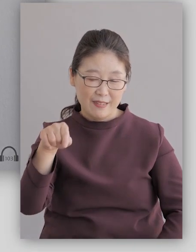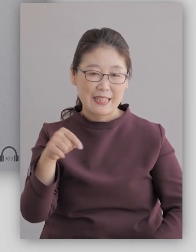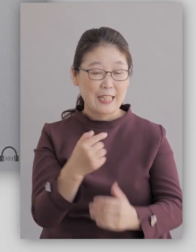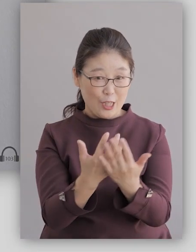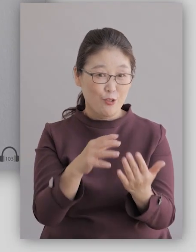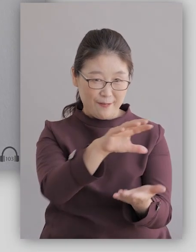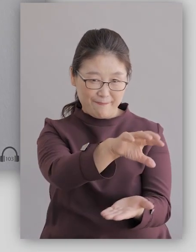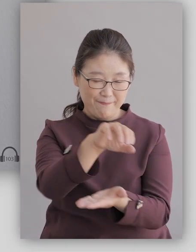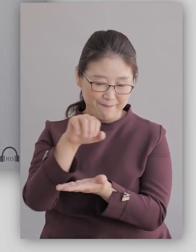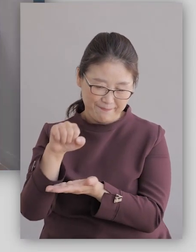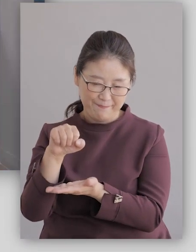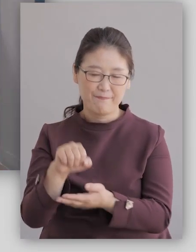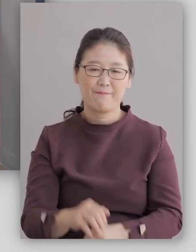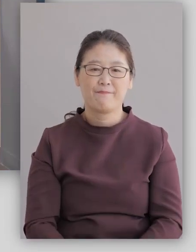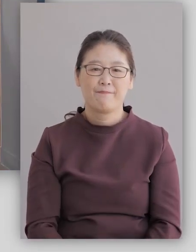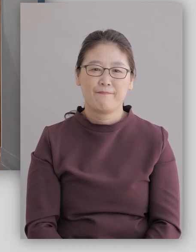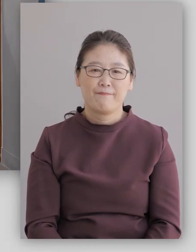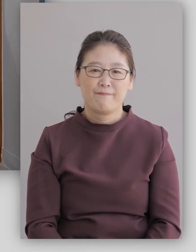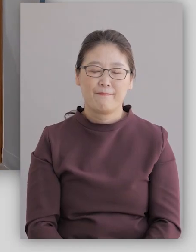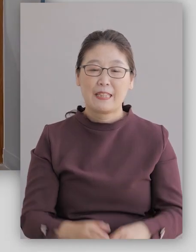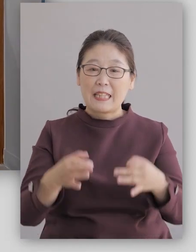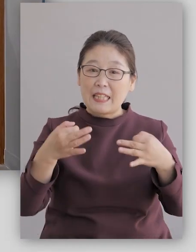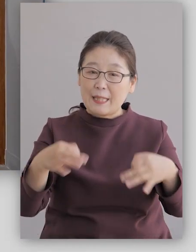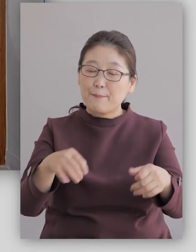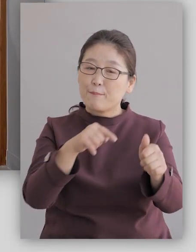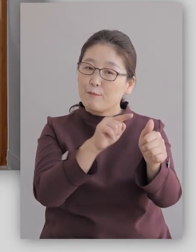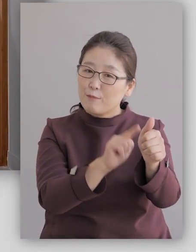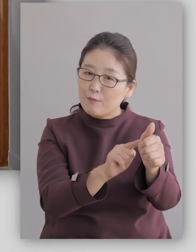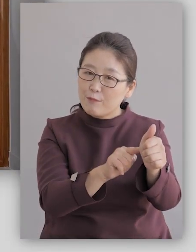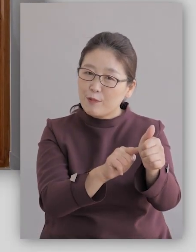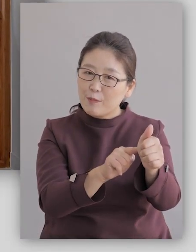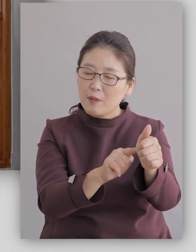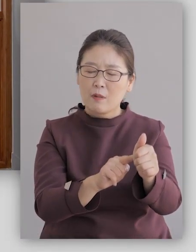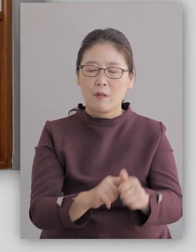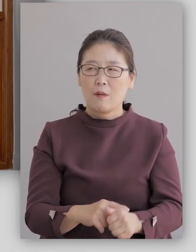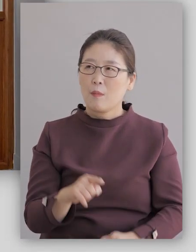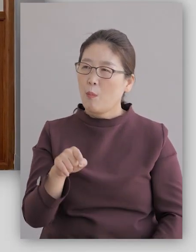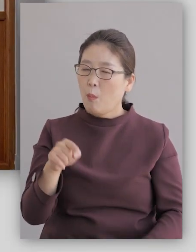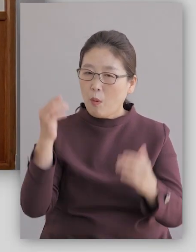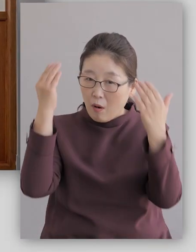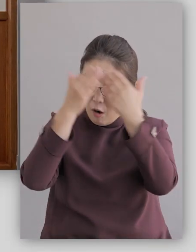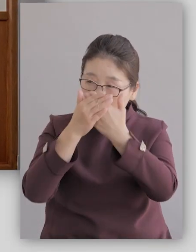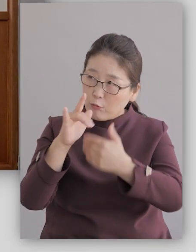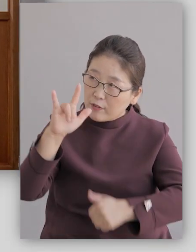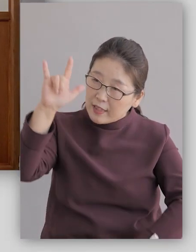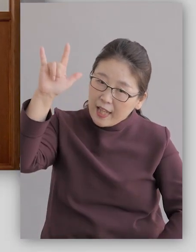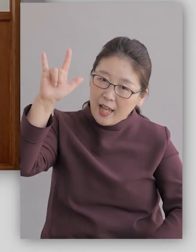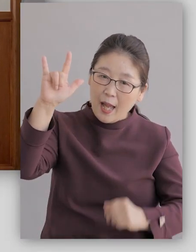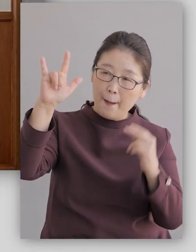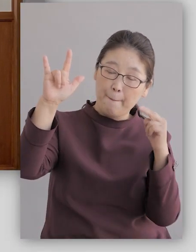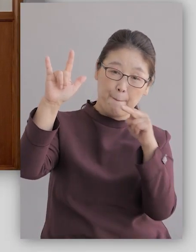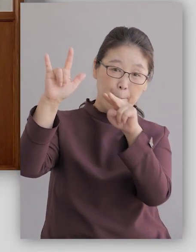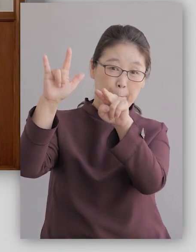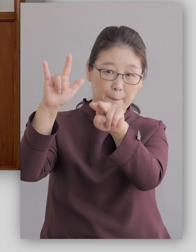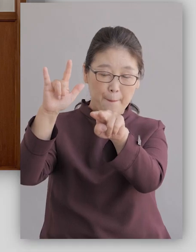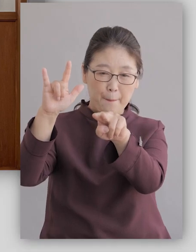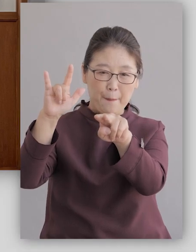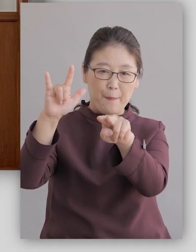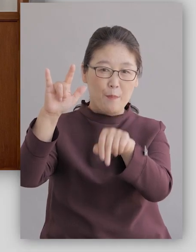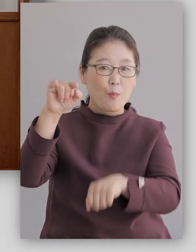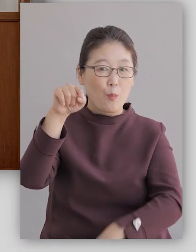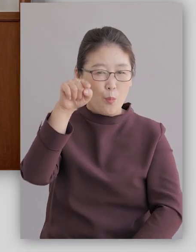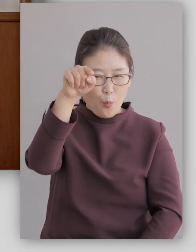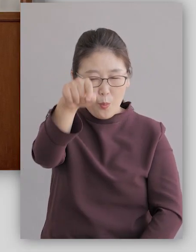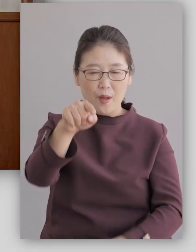섹션에 선보이게 됐고요. 이 김구림 선생님은 이 검은 태양을 마주보고 있는